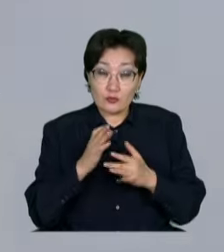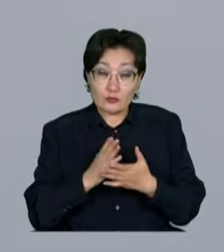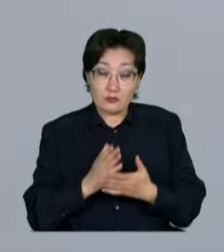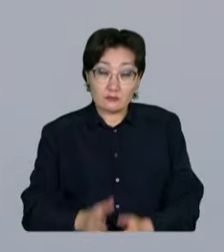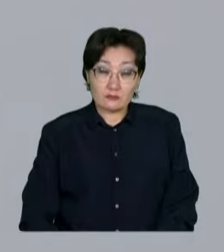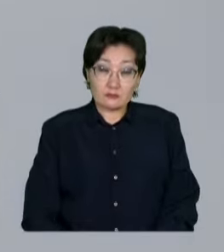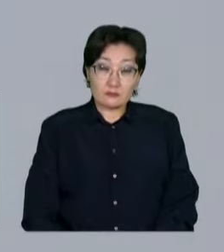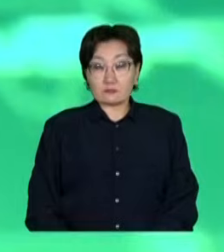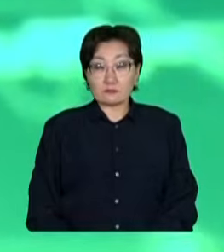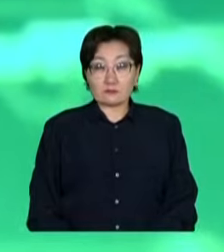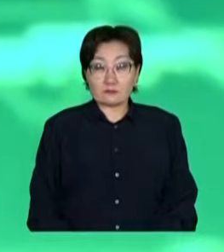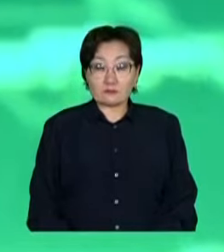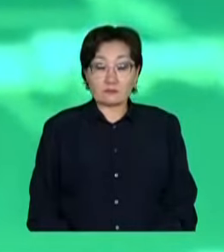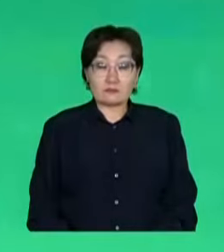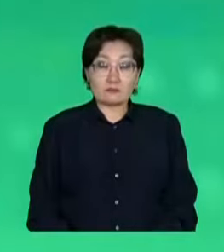жатыр.